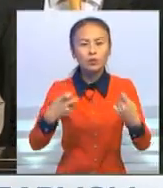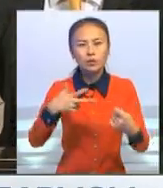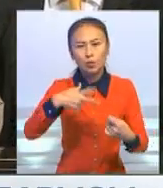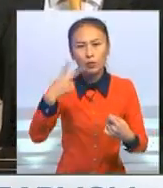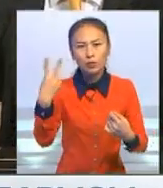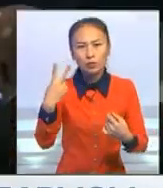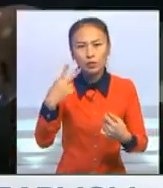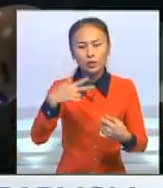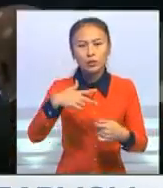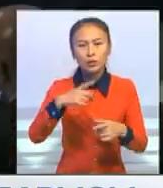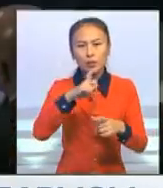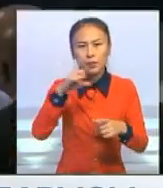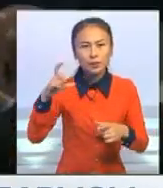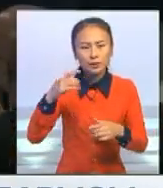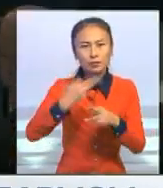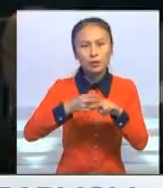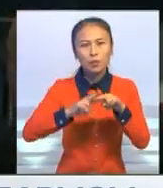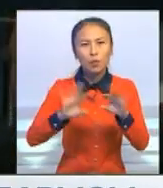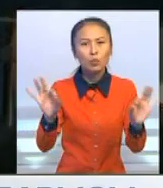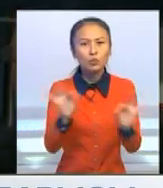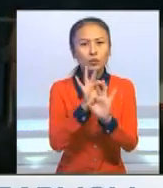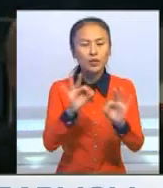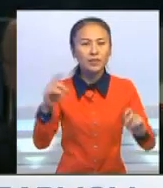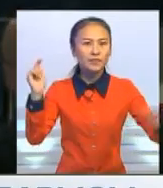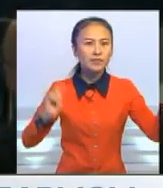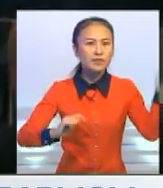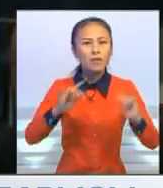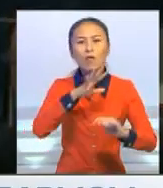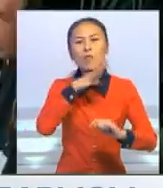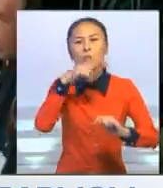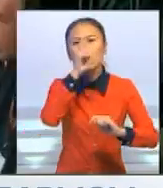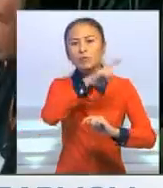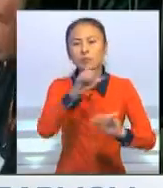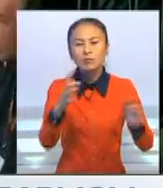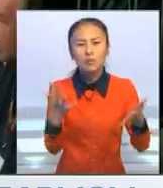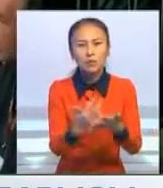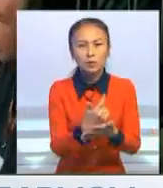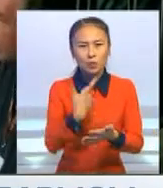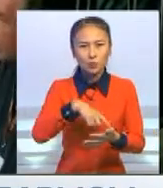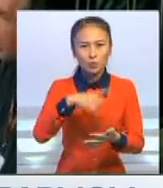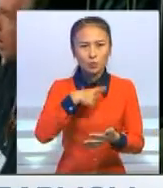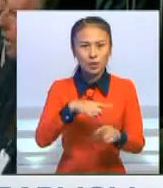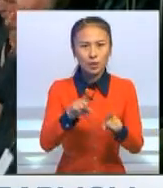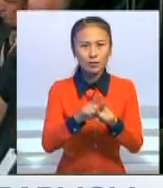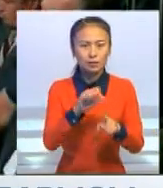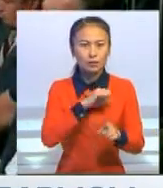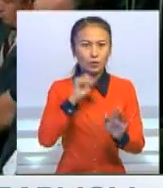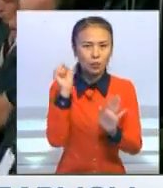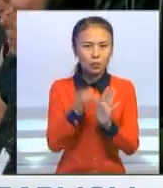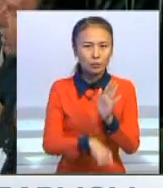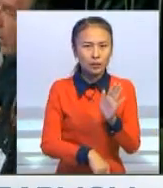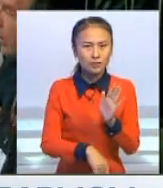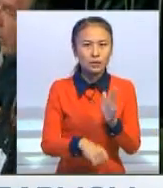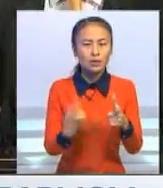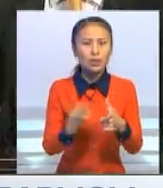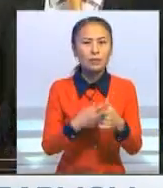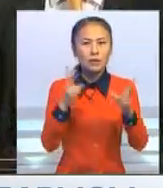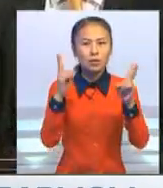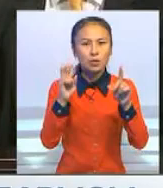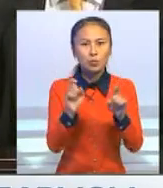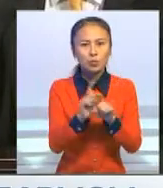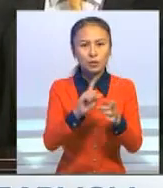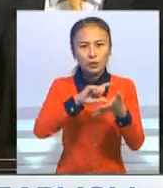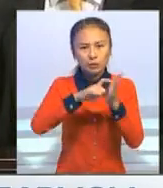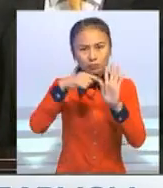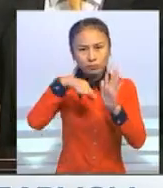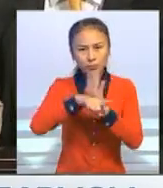қонақ үйіндегі 32-ші қабаттан музыкалық фестивальге келген адамдарға оқ жаудырған еді. Кейін өз-өзін атып мерт болды. Ал тәртіп